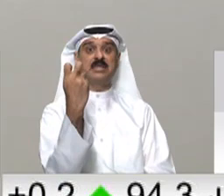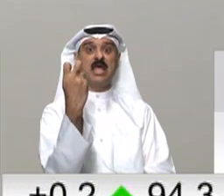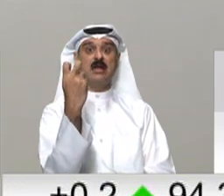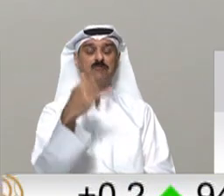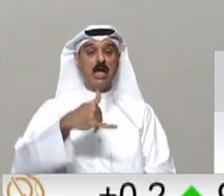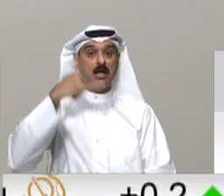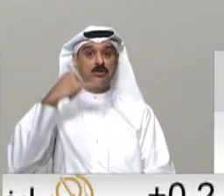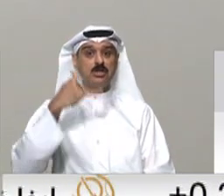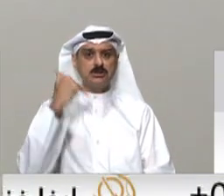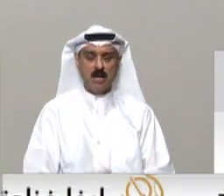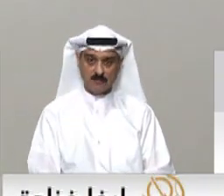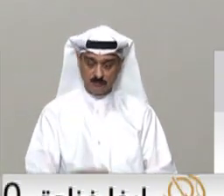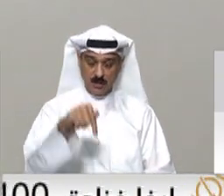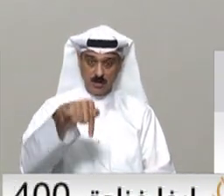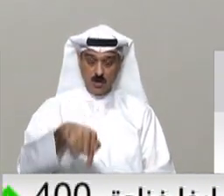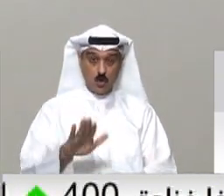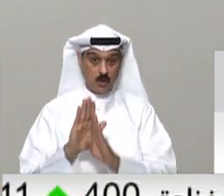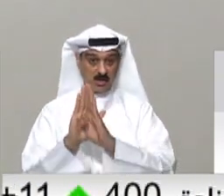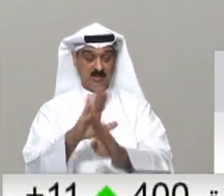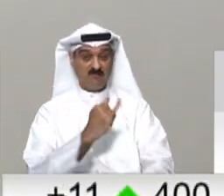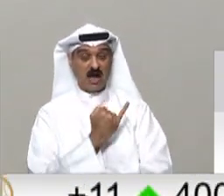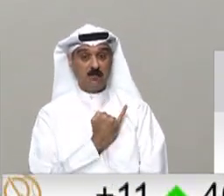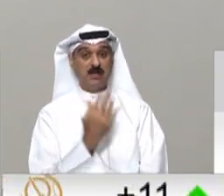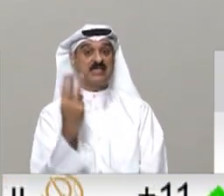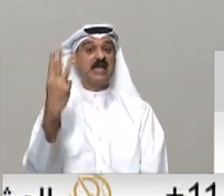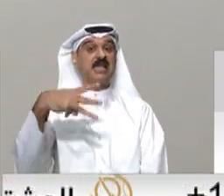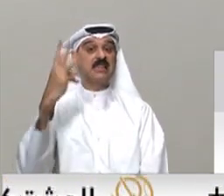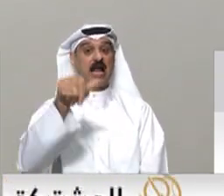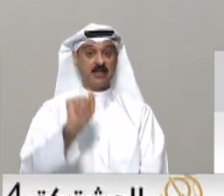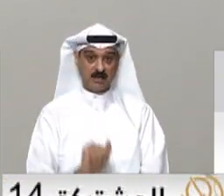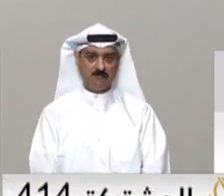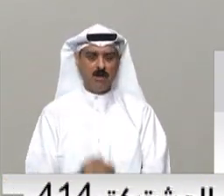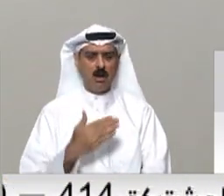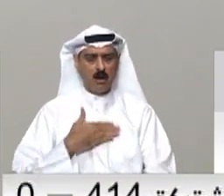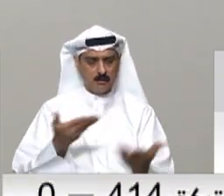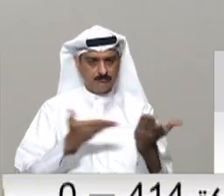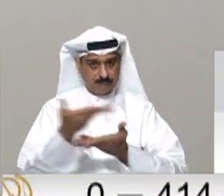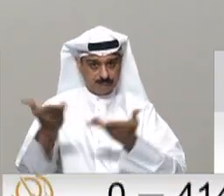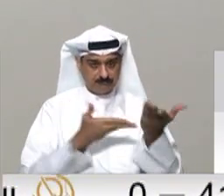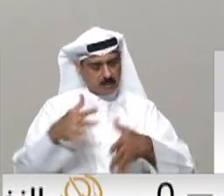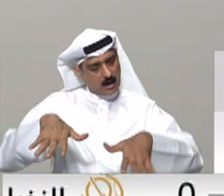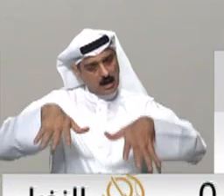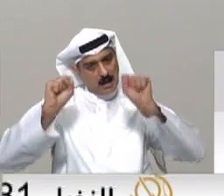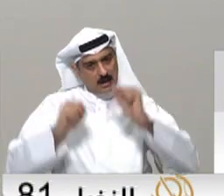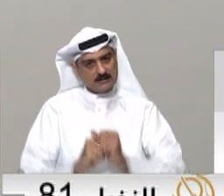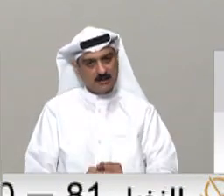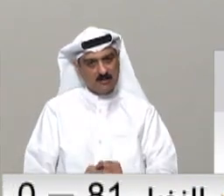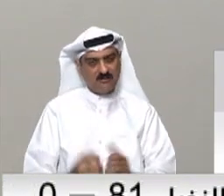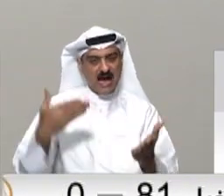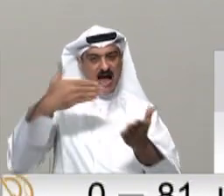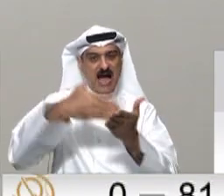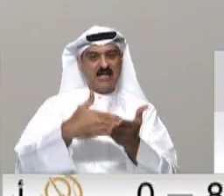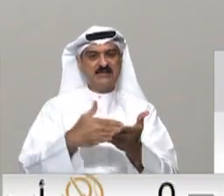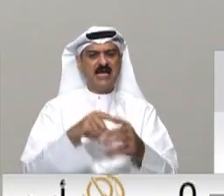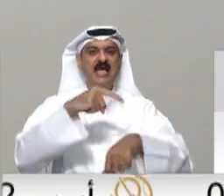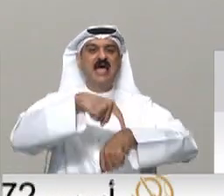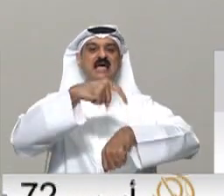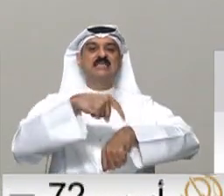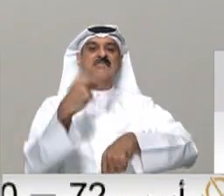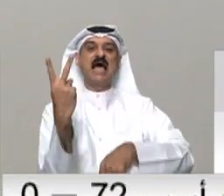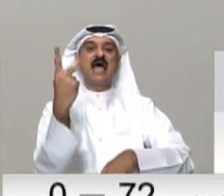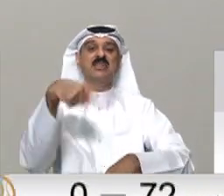من إدارة الدفاع المدني وتعاملنا معها، كنا مسكرينها قبل الساعة 12 بالليل. نعم.